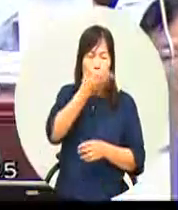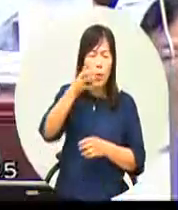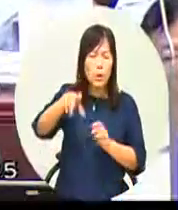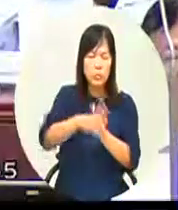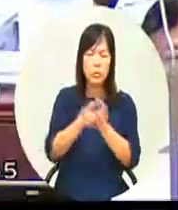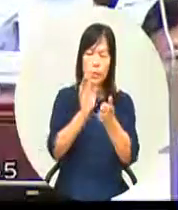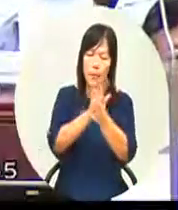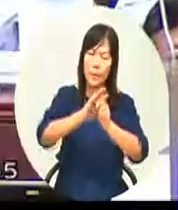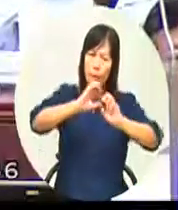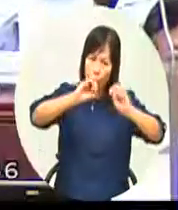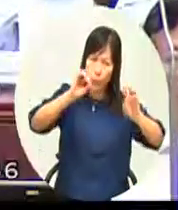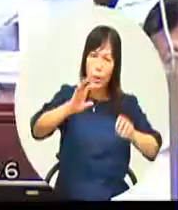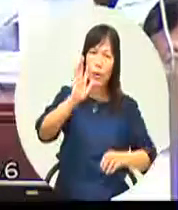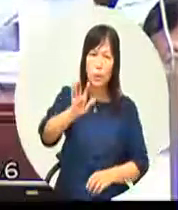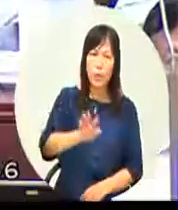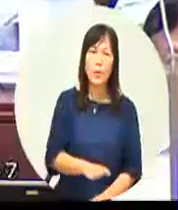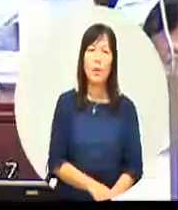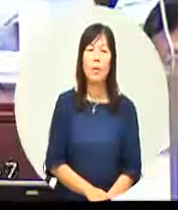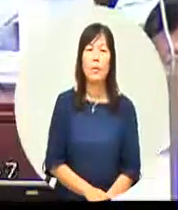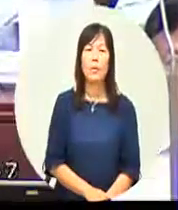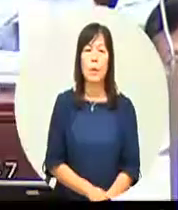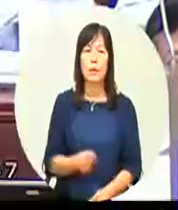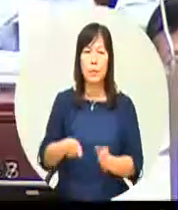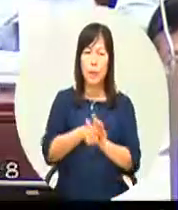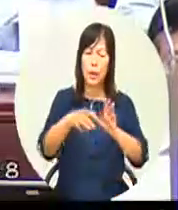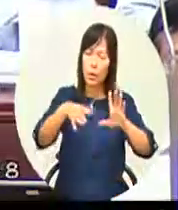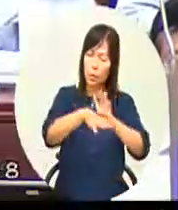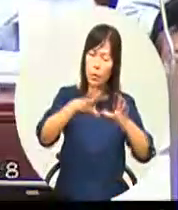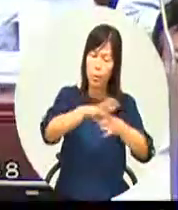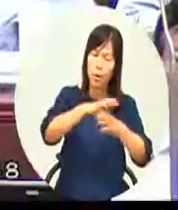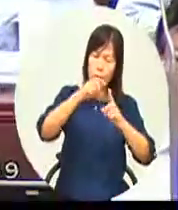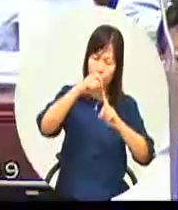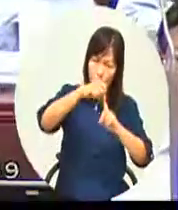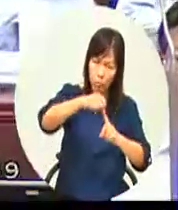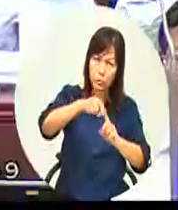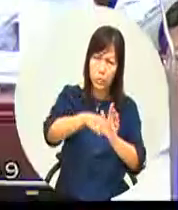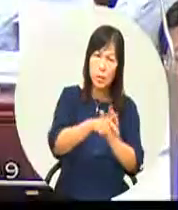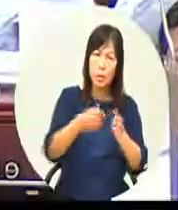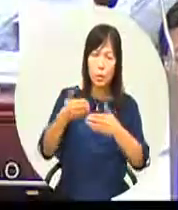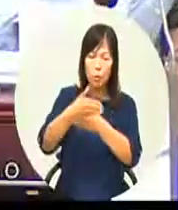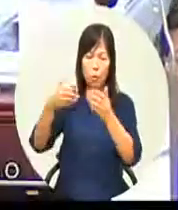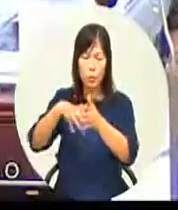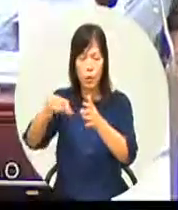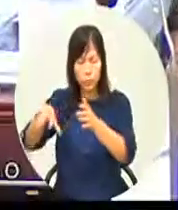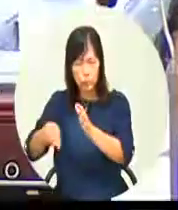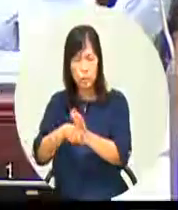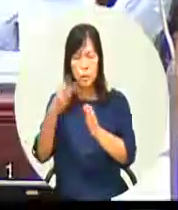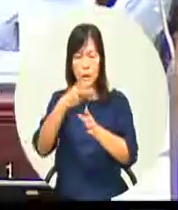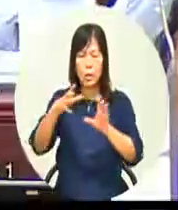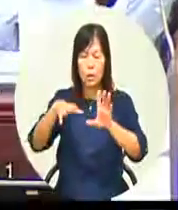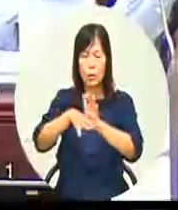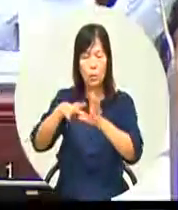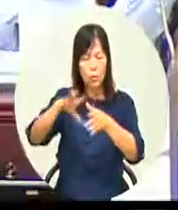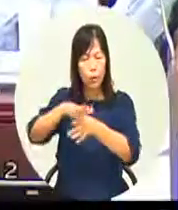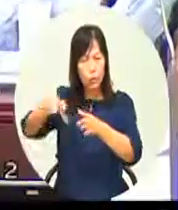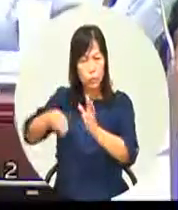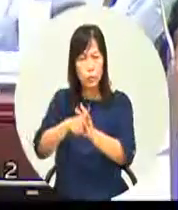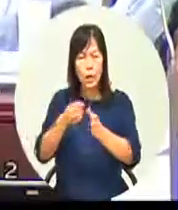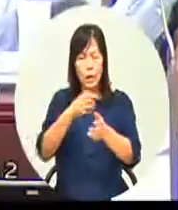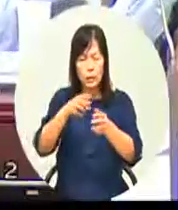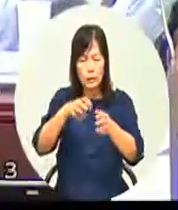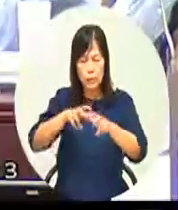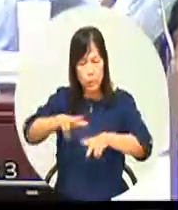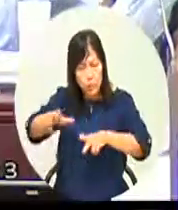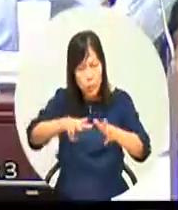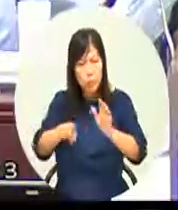行销面嘛， 哈。对啊，对啊。 所以咱会当甲这个文化公车的部分呢，我们跟交通局、跟文化局在检讨它经过的路线，我们怎么样